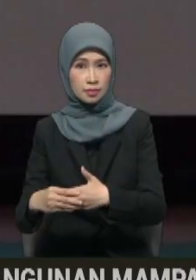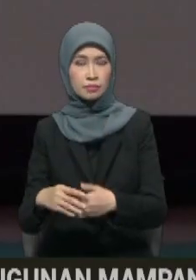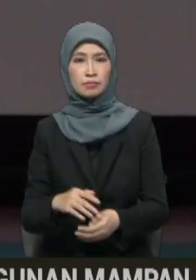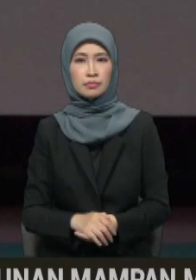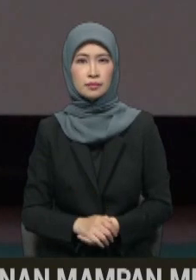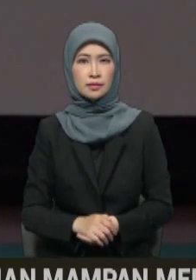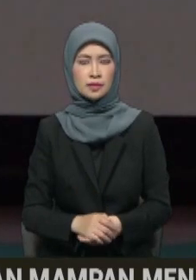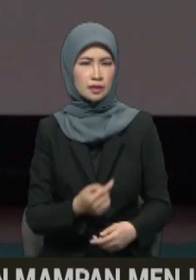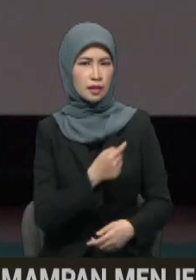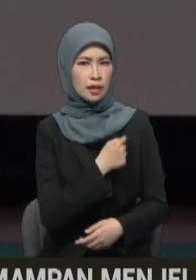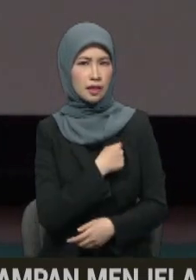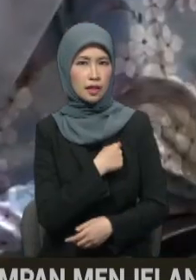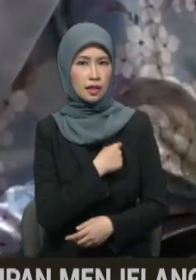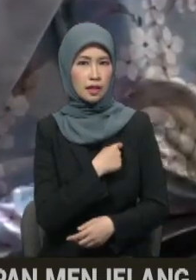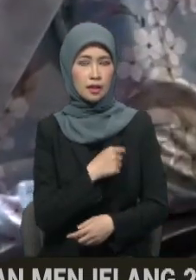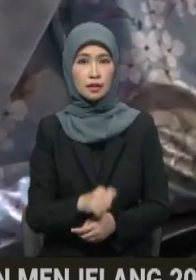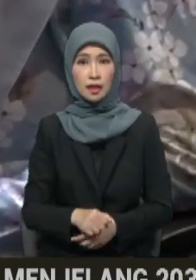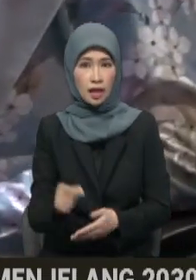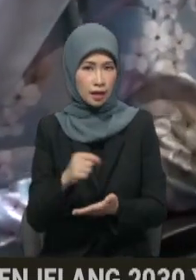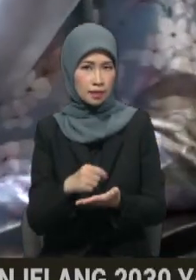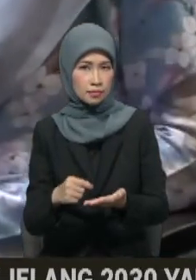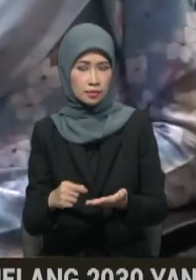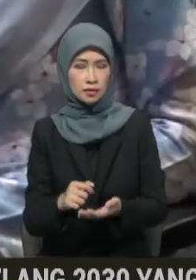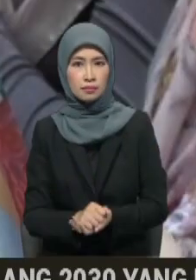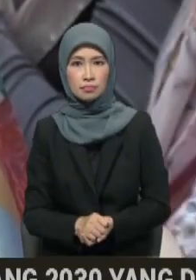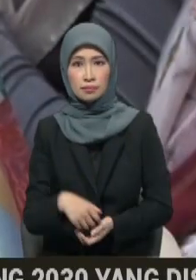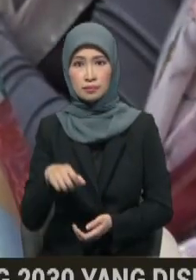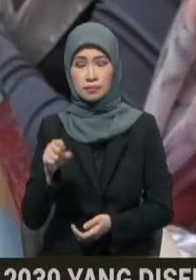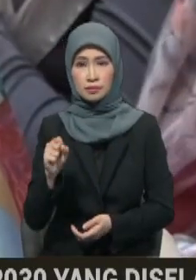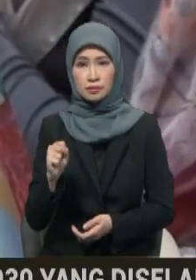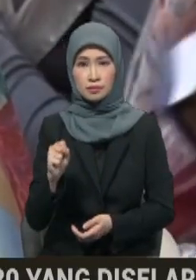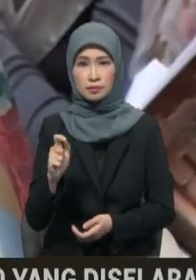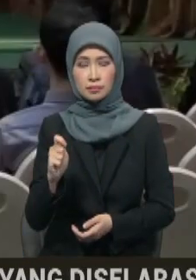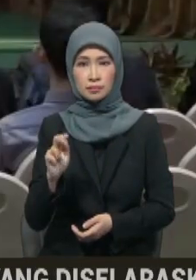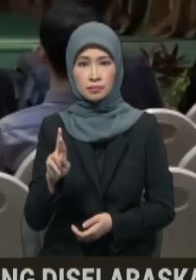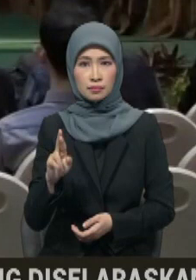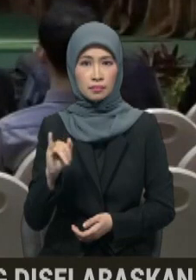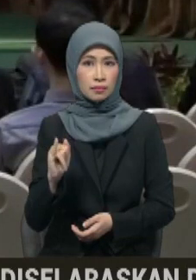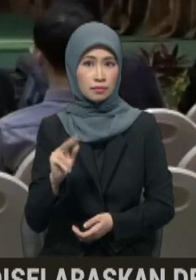tuturan hati oleh penulis buku Tengku S Indra bin Tengku